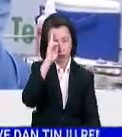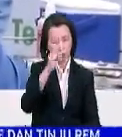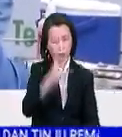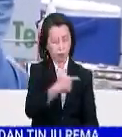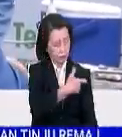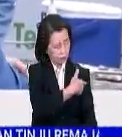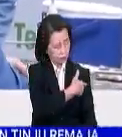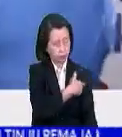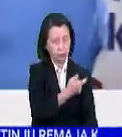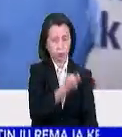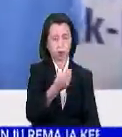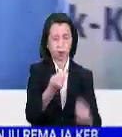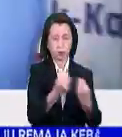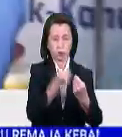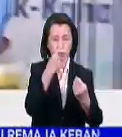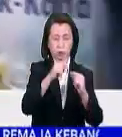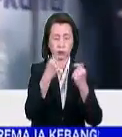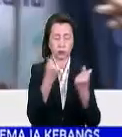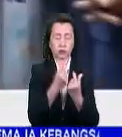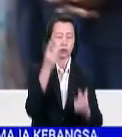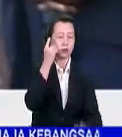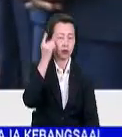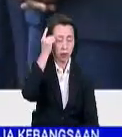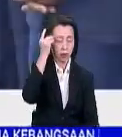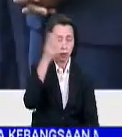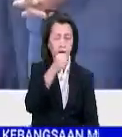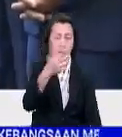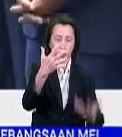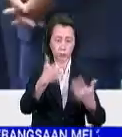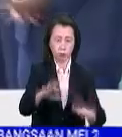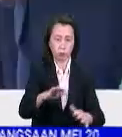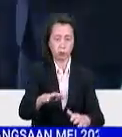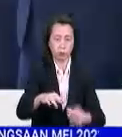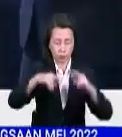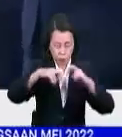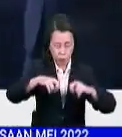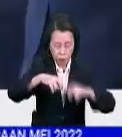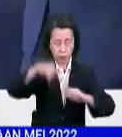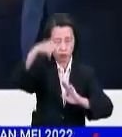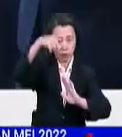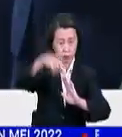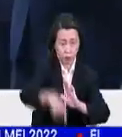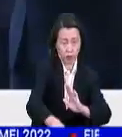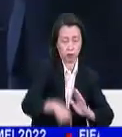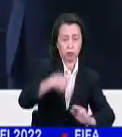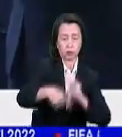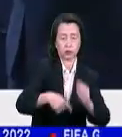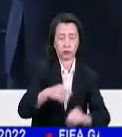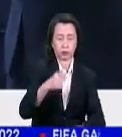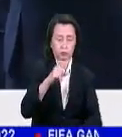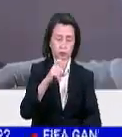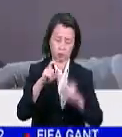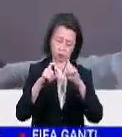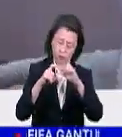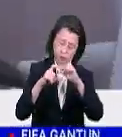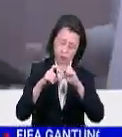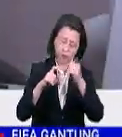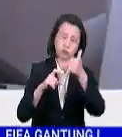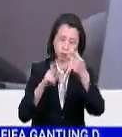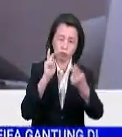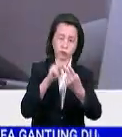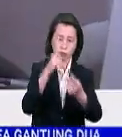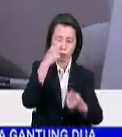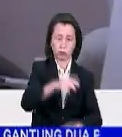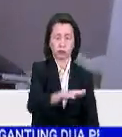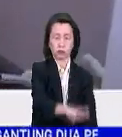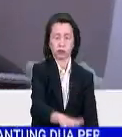vaksin dari jumlah untuk golongan dewasa dan telah dibuat penyelidikan mendalam mengenai dosis yang sesuai diberikan